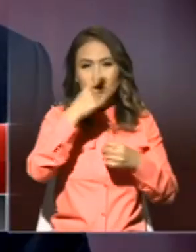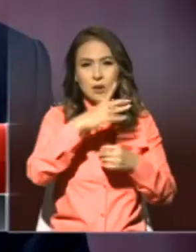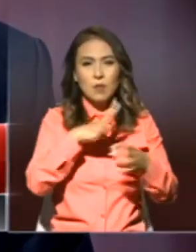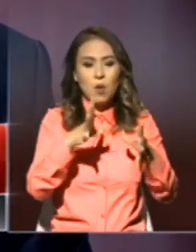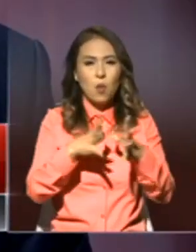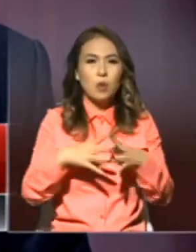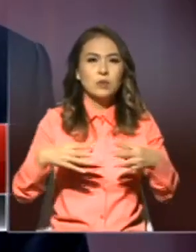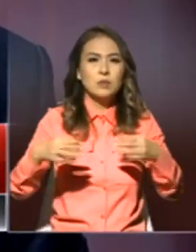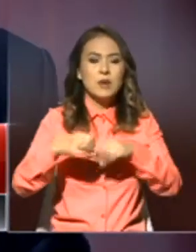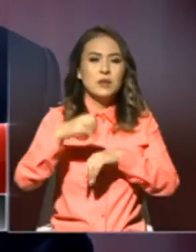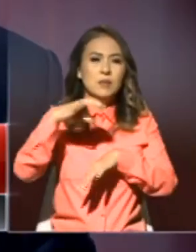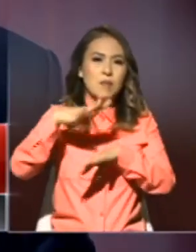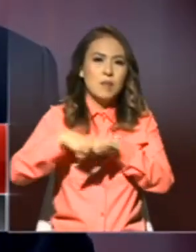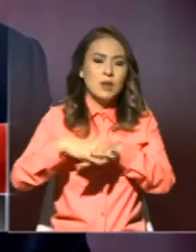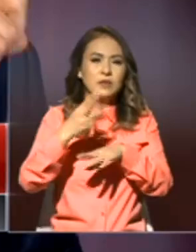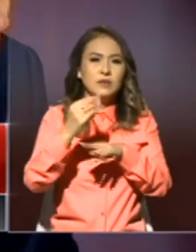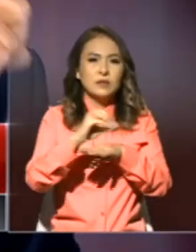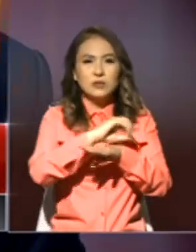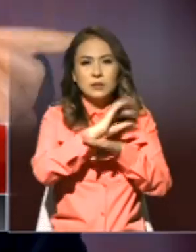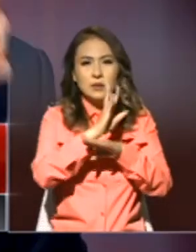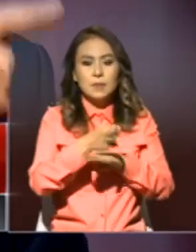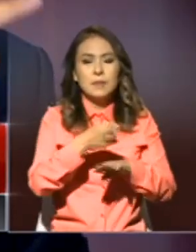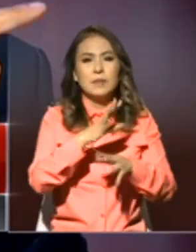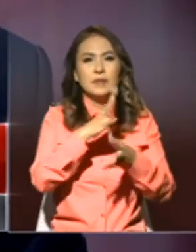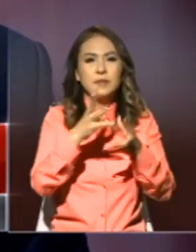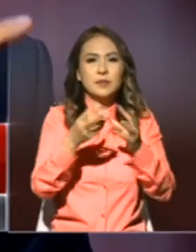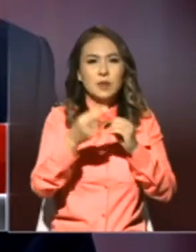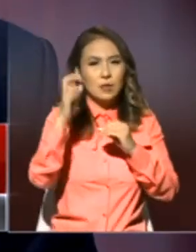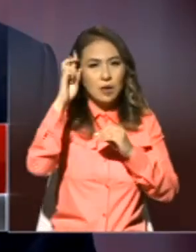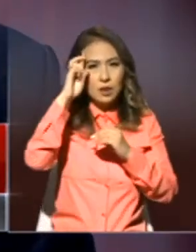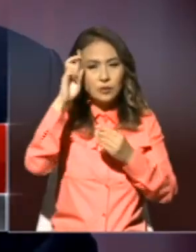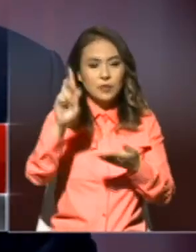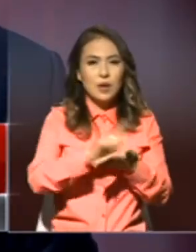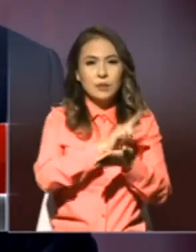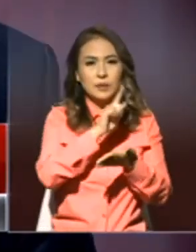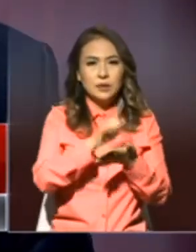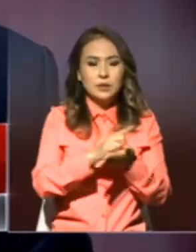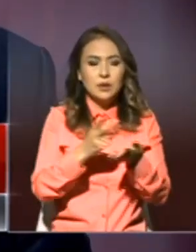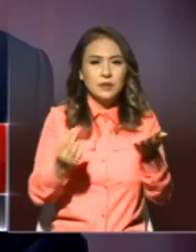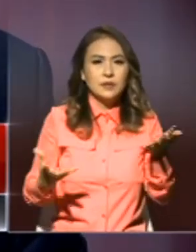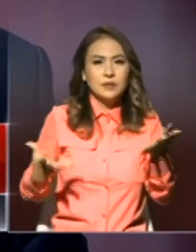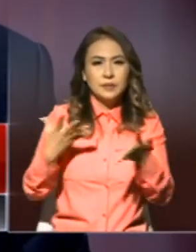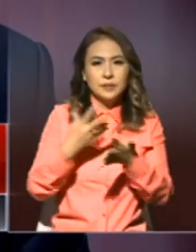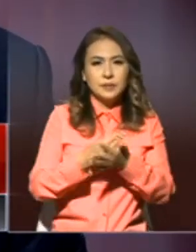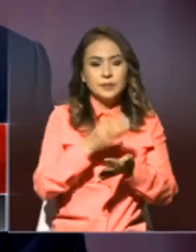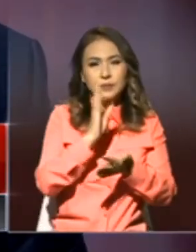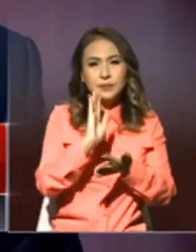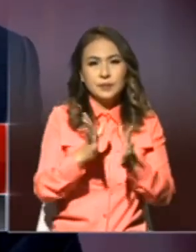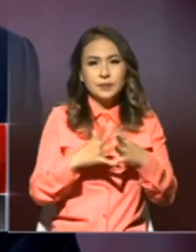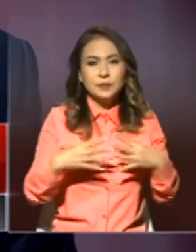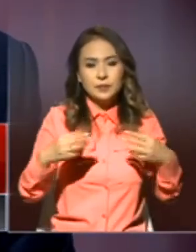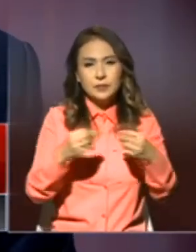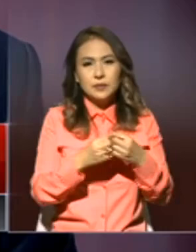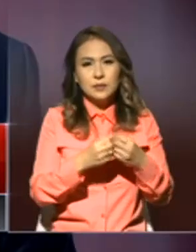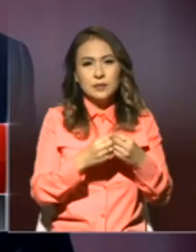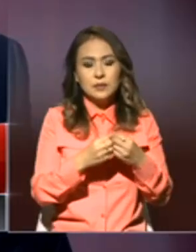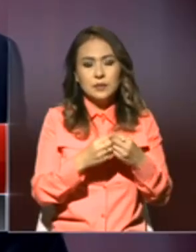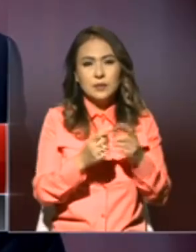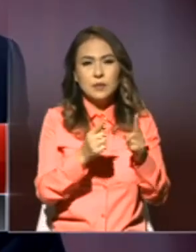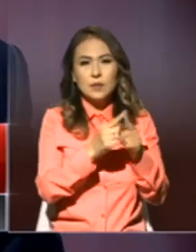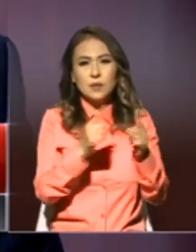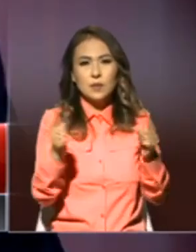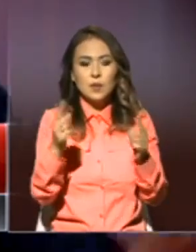бүкіл бүгінгі таңда қаржыландыру, бұл бағдарламаның барлығы мемлекет түрде, мемлекет ақша беріп тұрады отбасы банкке. Бұл аралық займ. Алғашқы